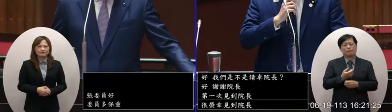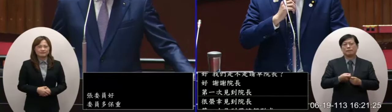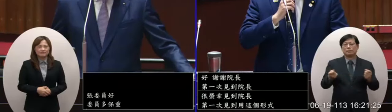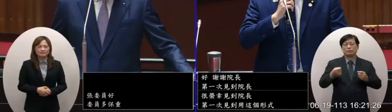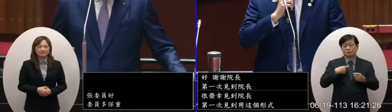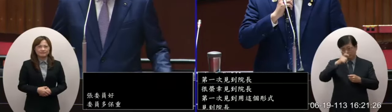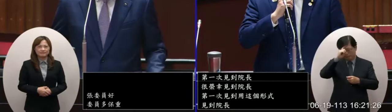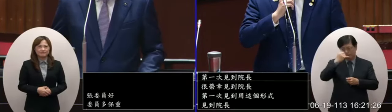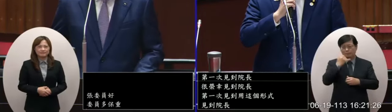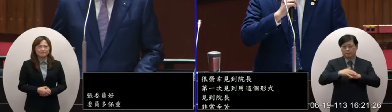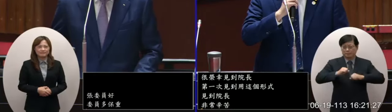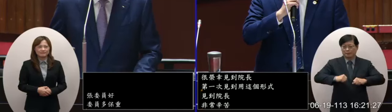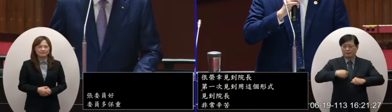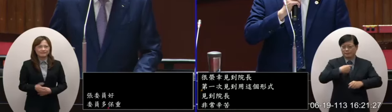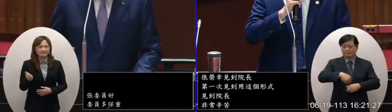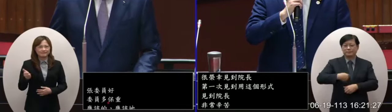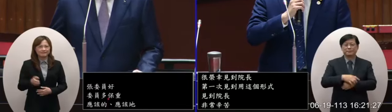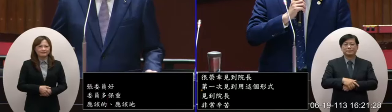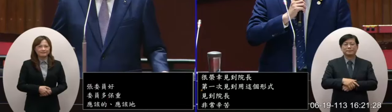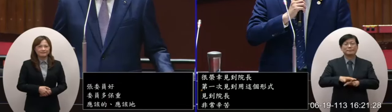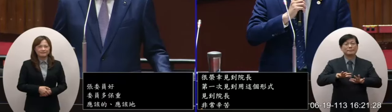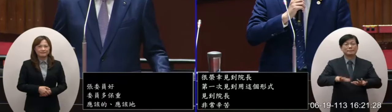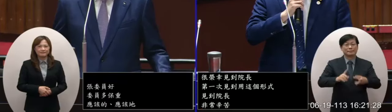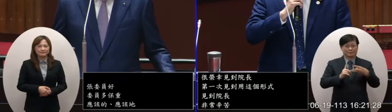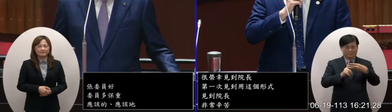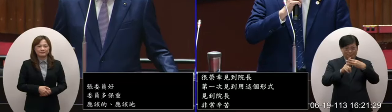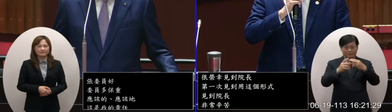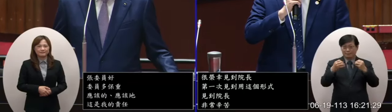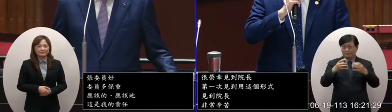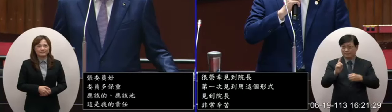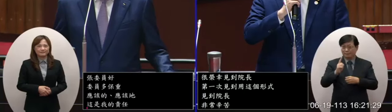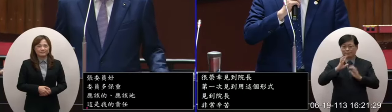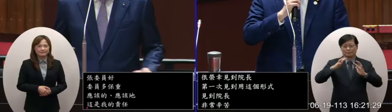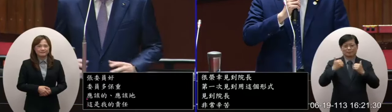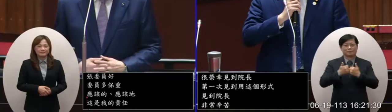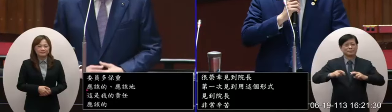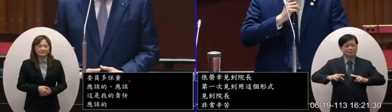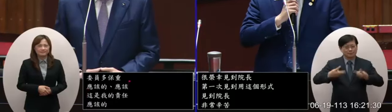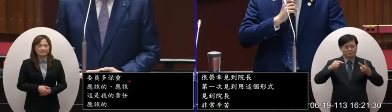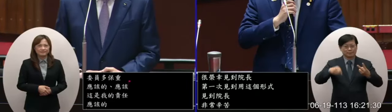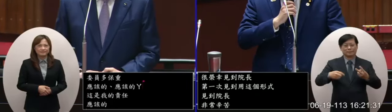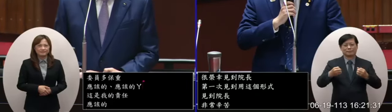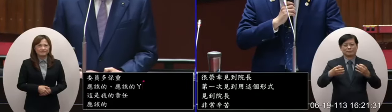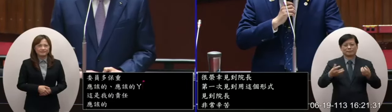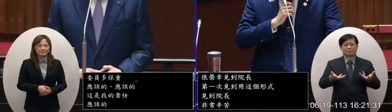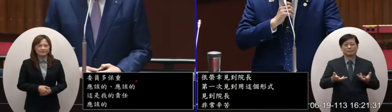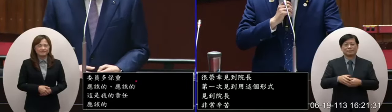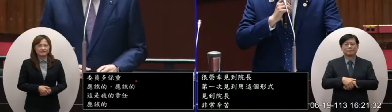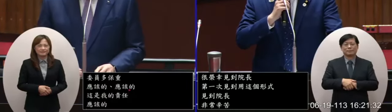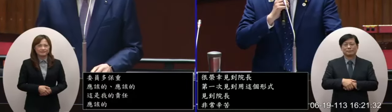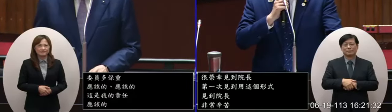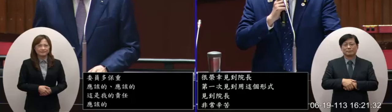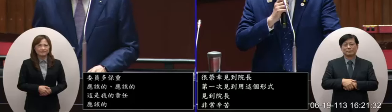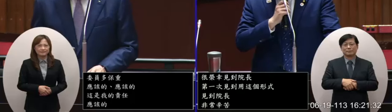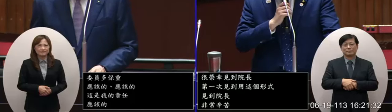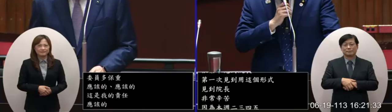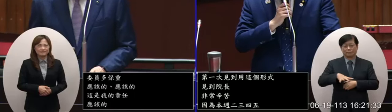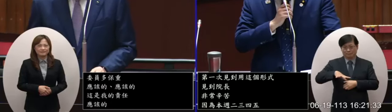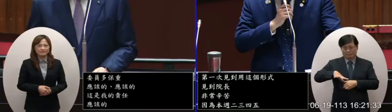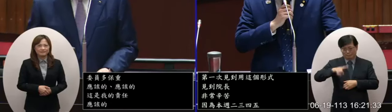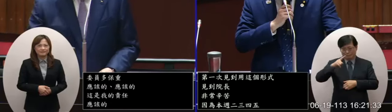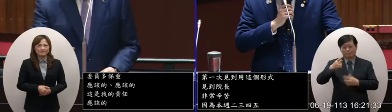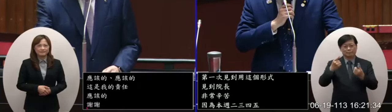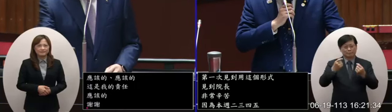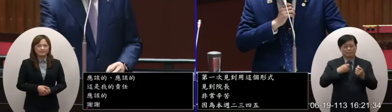需要你的这个保重身体哦。 谢谢。 那不过今天主要讲的还是国会改革的这个讨论哦。首先还是要跟院